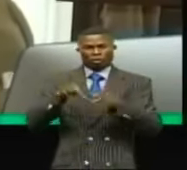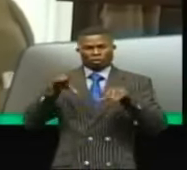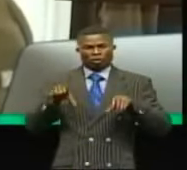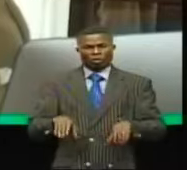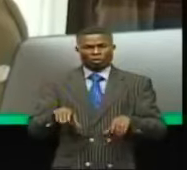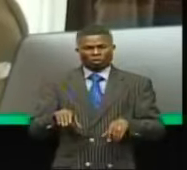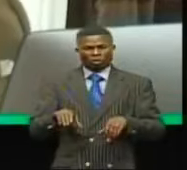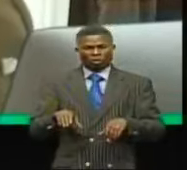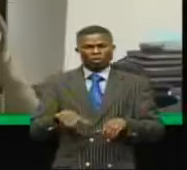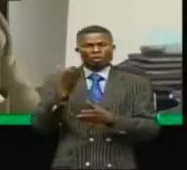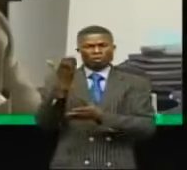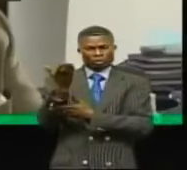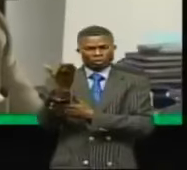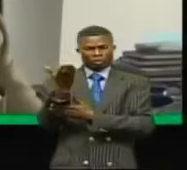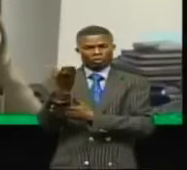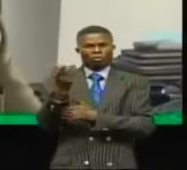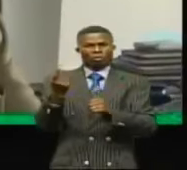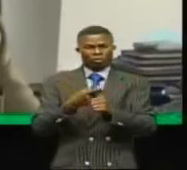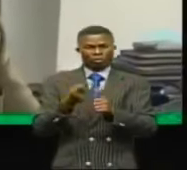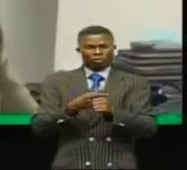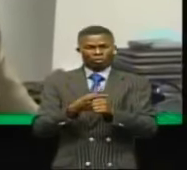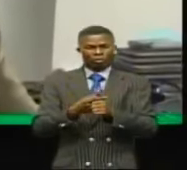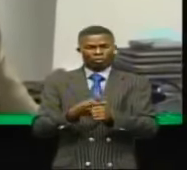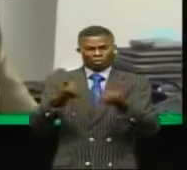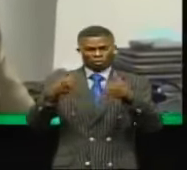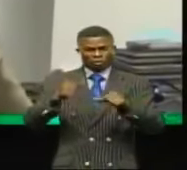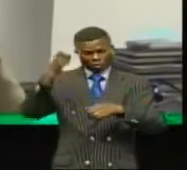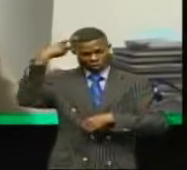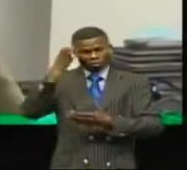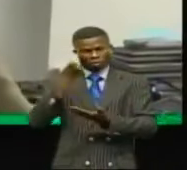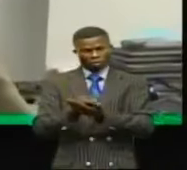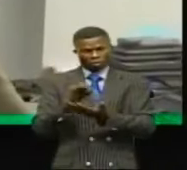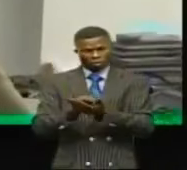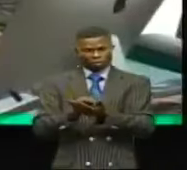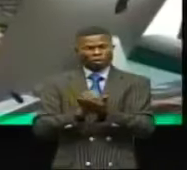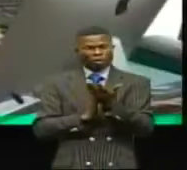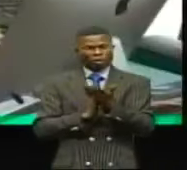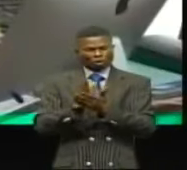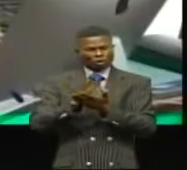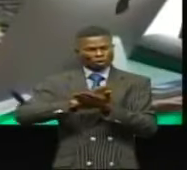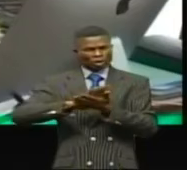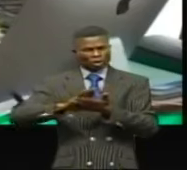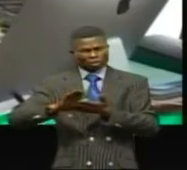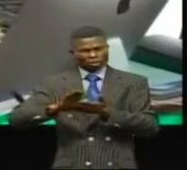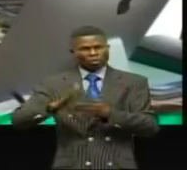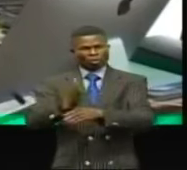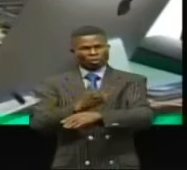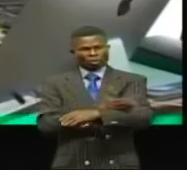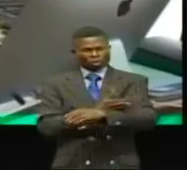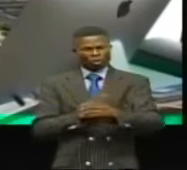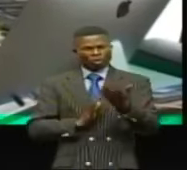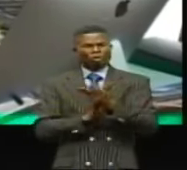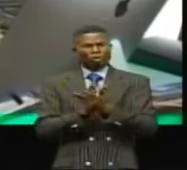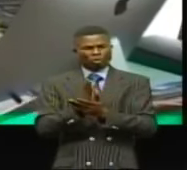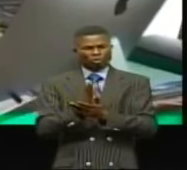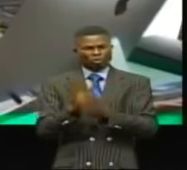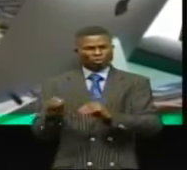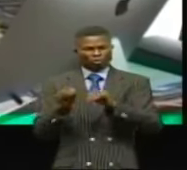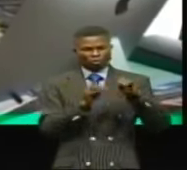a recommandé notamment le maintien de politiques économiques saines, pro-croissance et coordonnées et la mise en